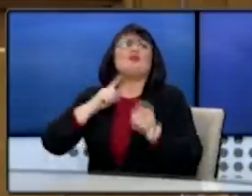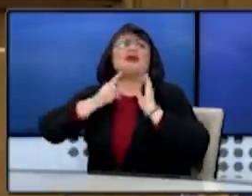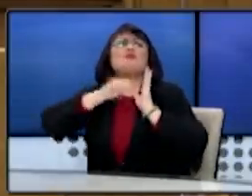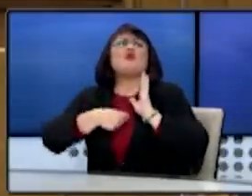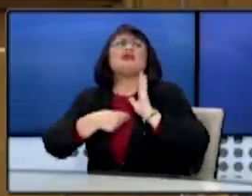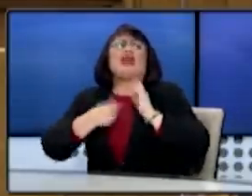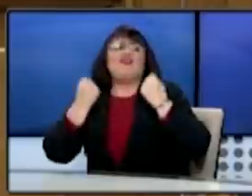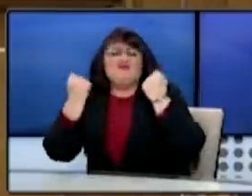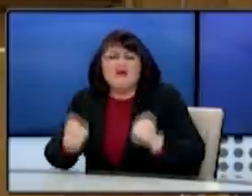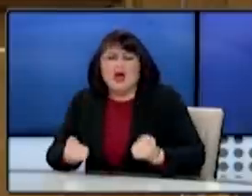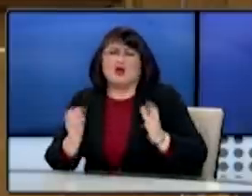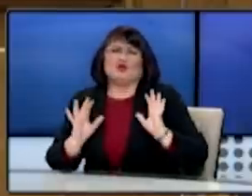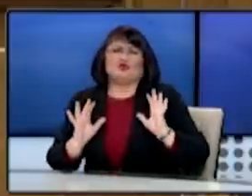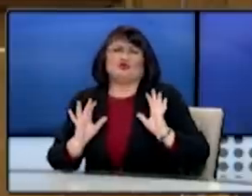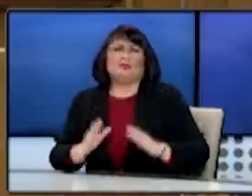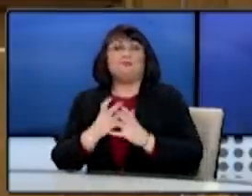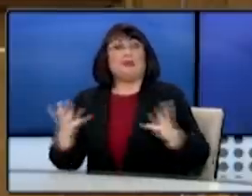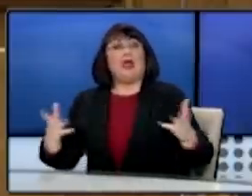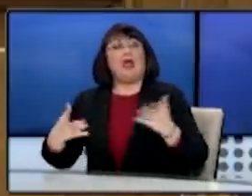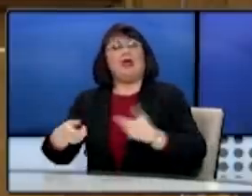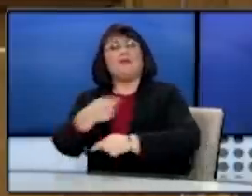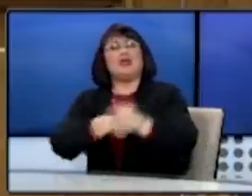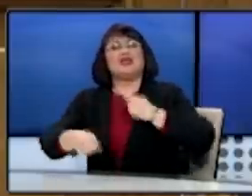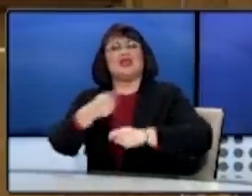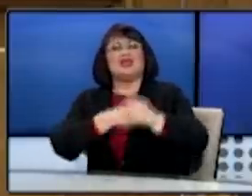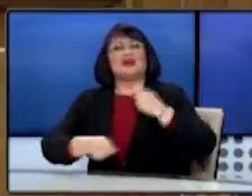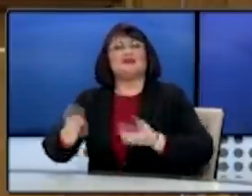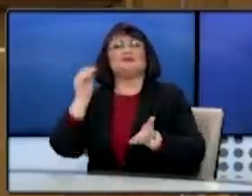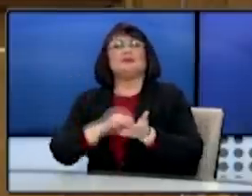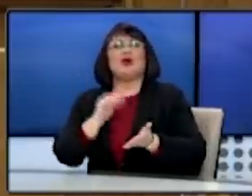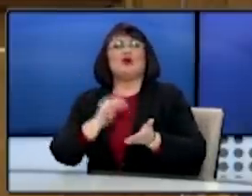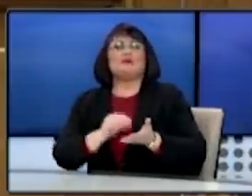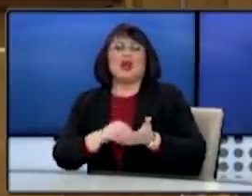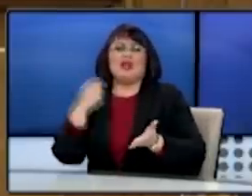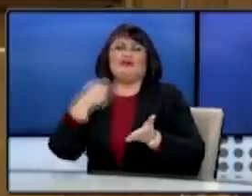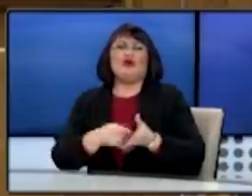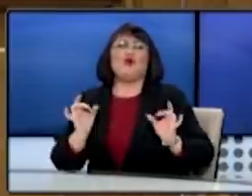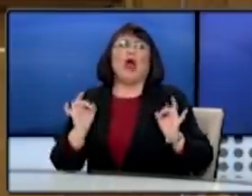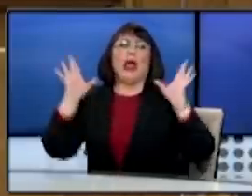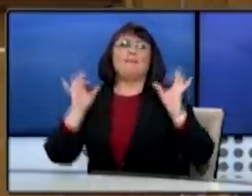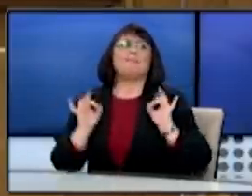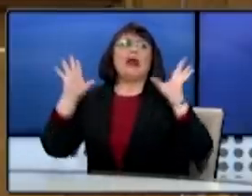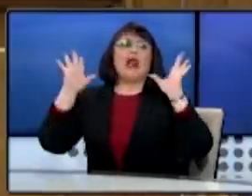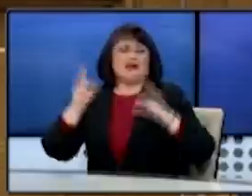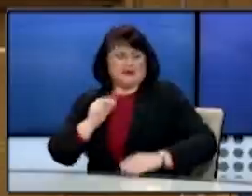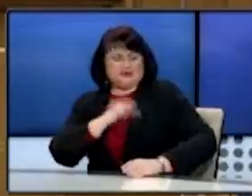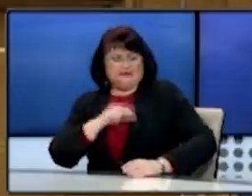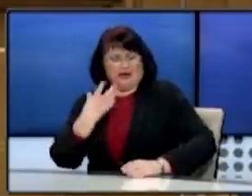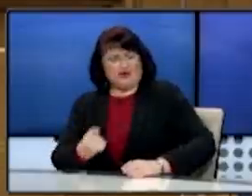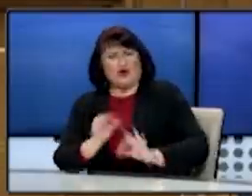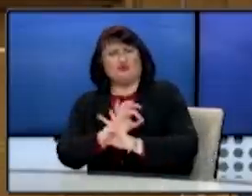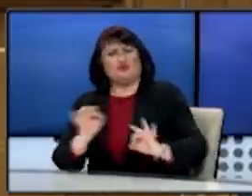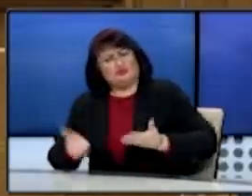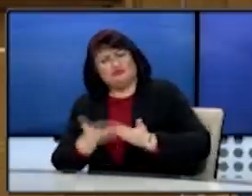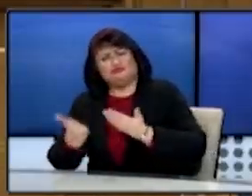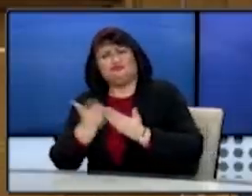μνημονίων. Ενώ οι μεγάλες επιχειρήσεις απολαμβάνουν νέες προκλητικές φοροαπαλλαγές, ευεργετούνται με